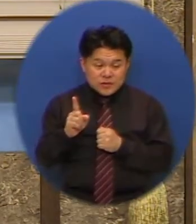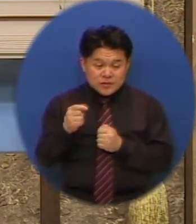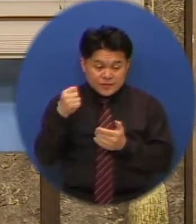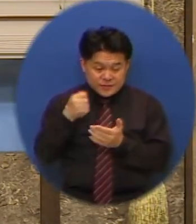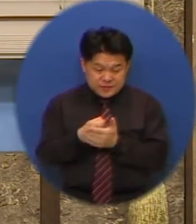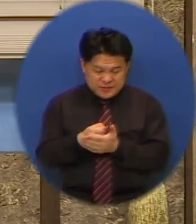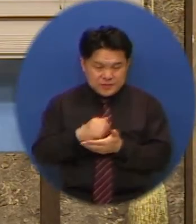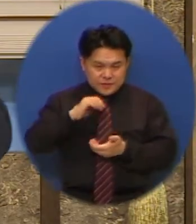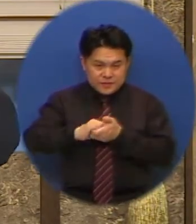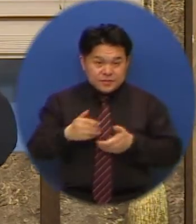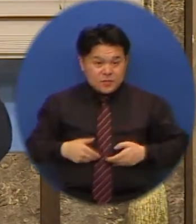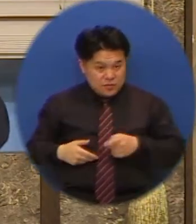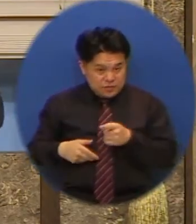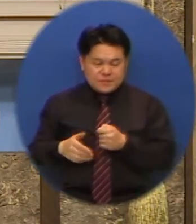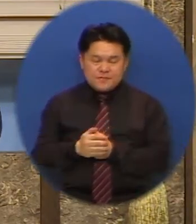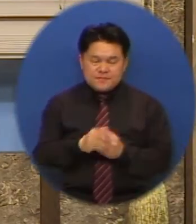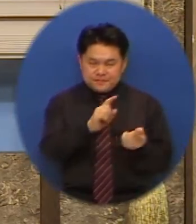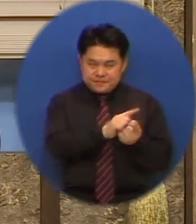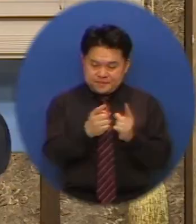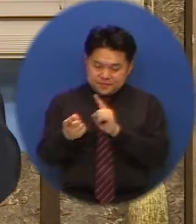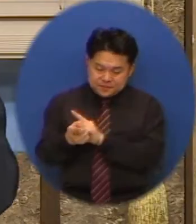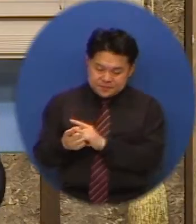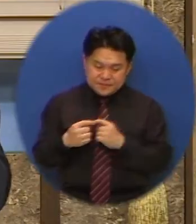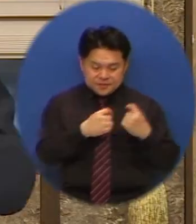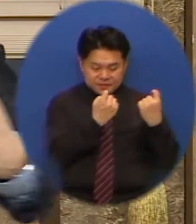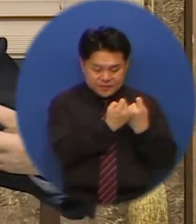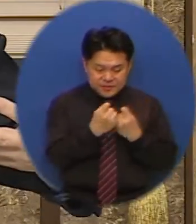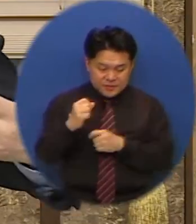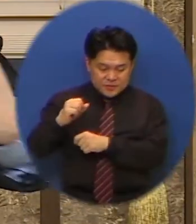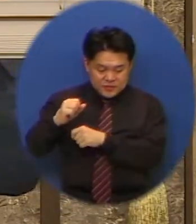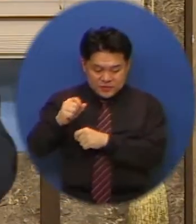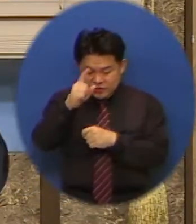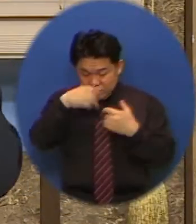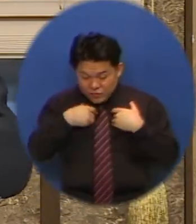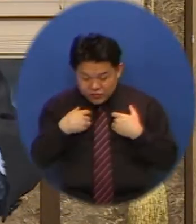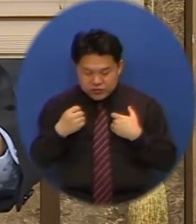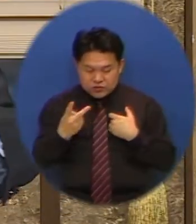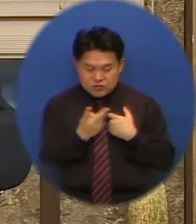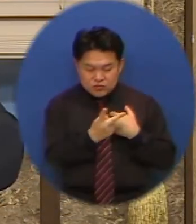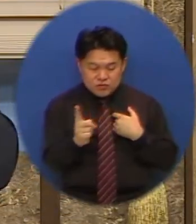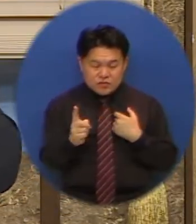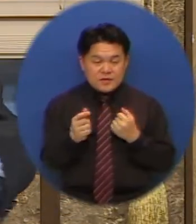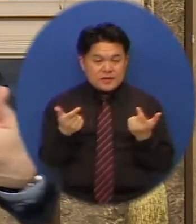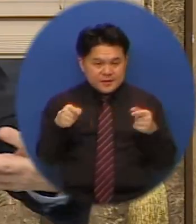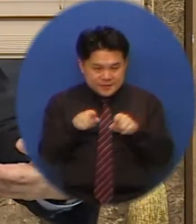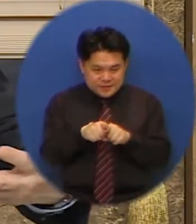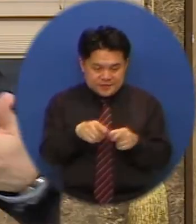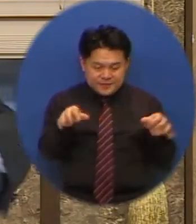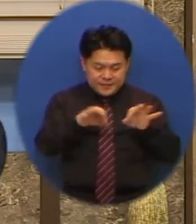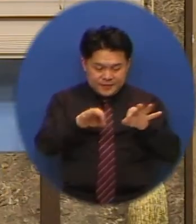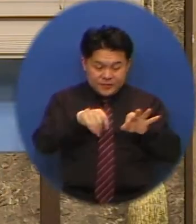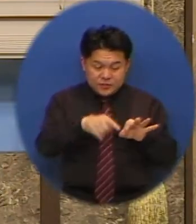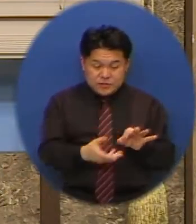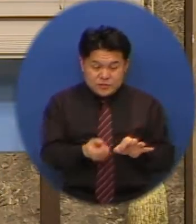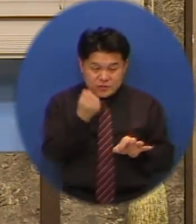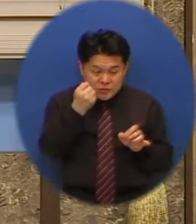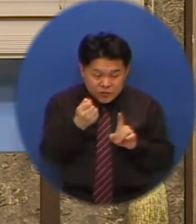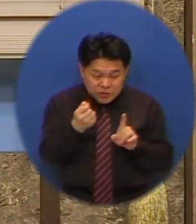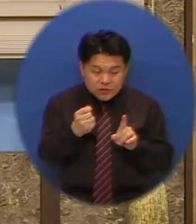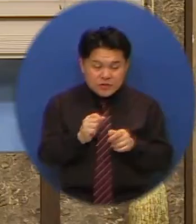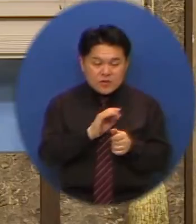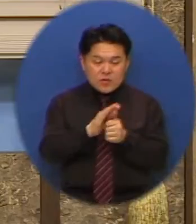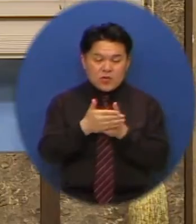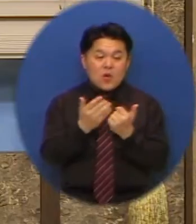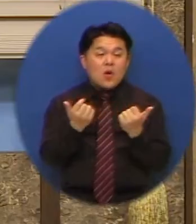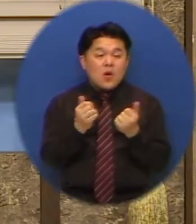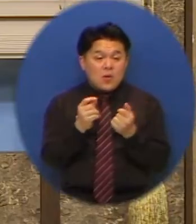되죠. 예. 그래서 서로 이제 민관 또 민간의 우리와 공동 모금회 같은 주요 기관들이 서로